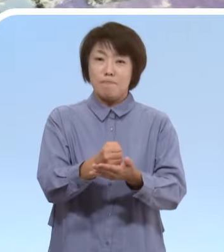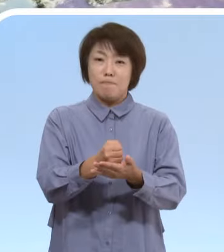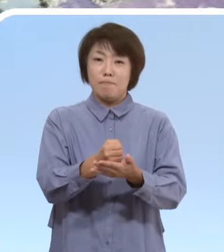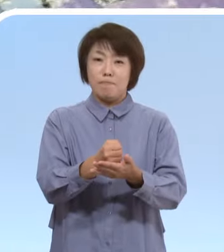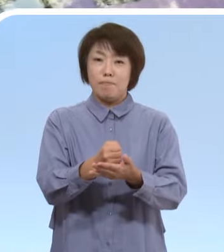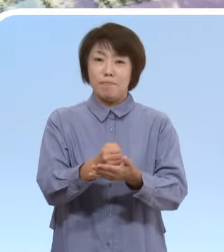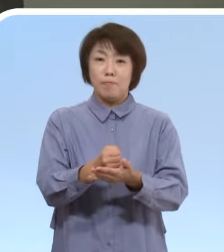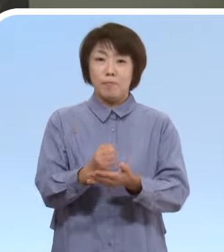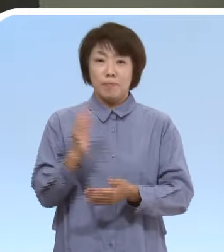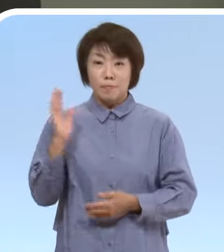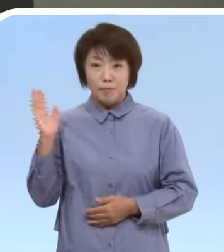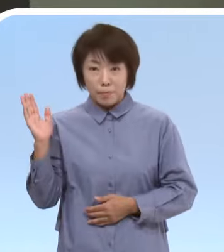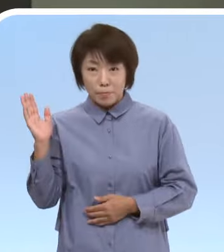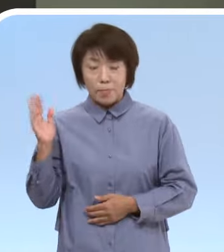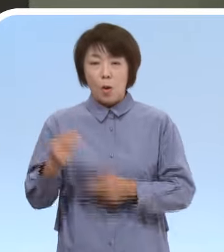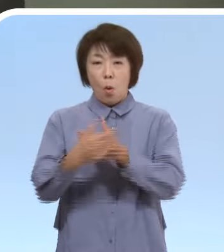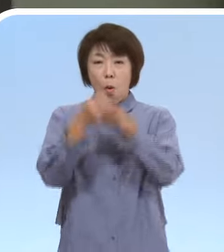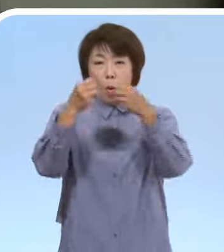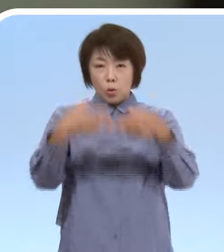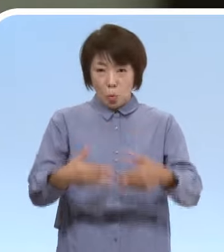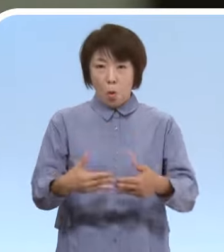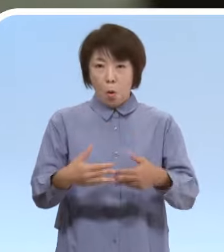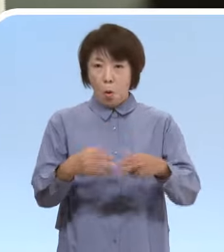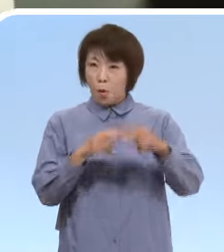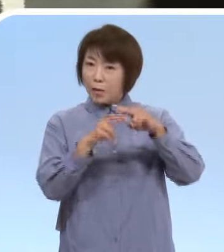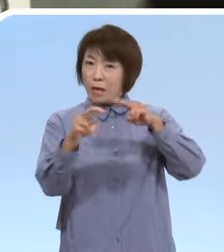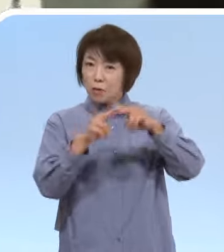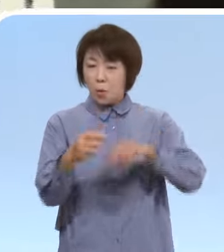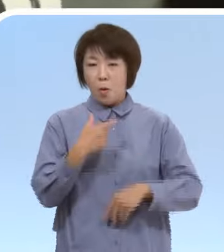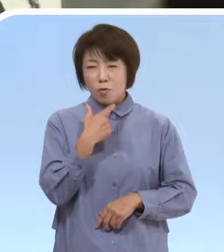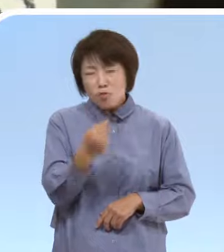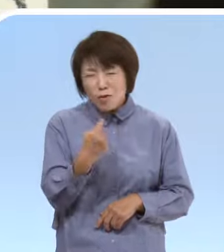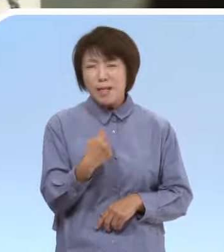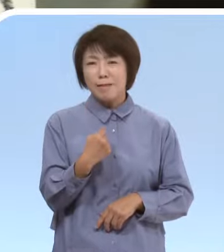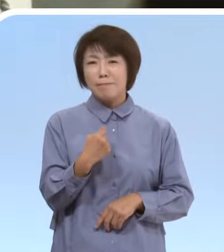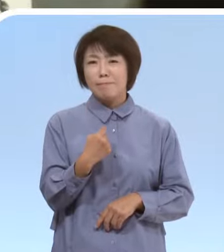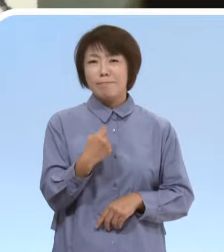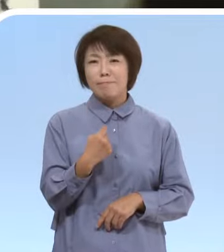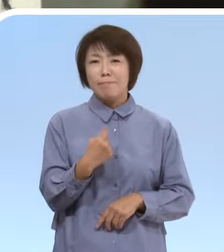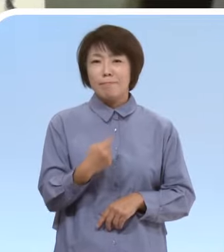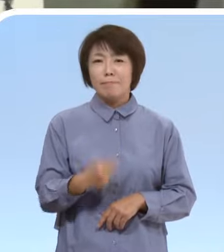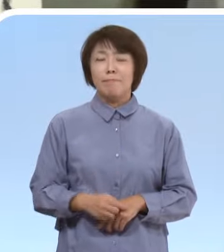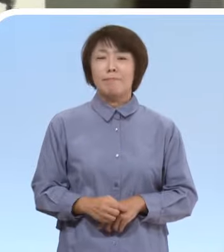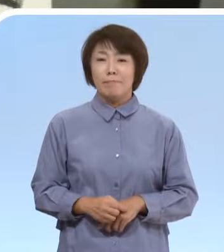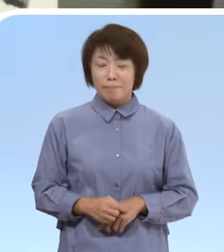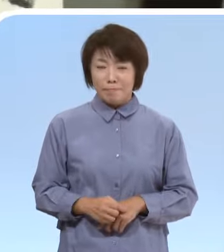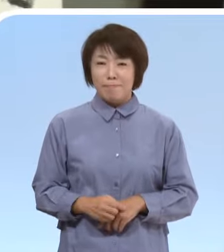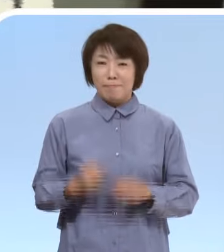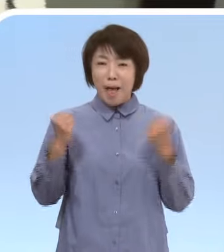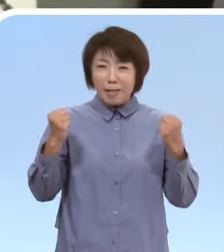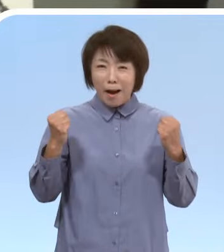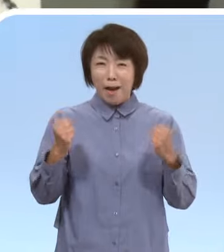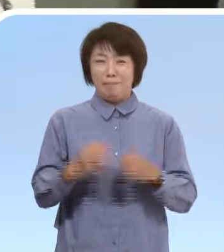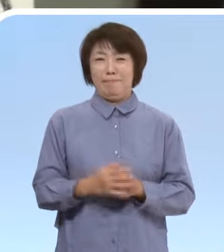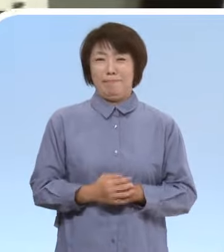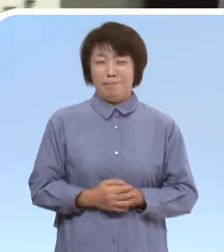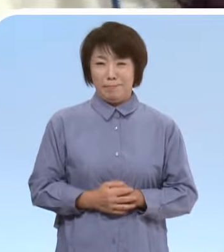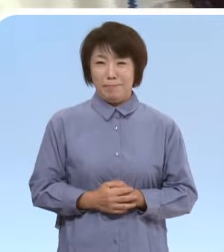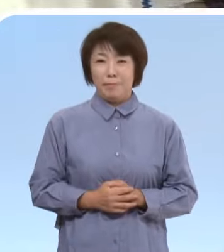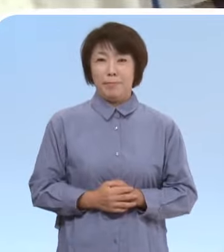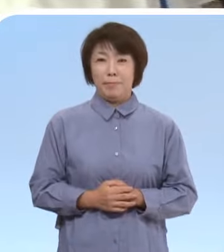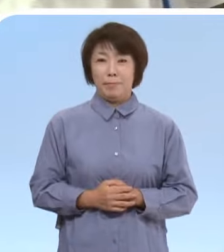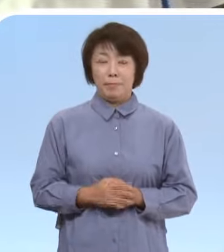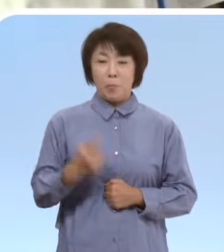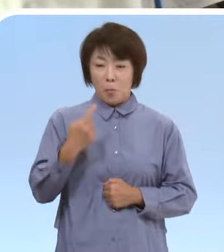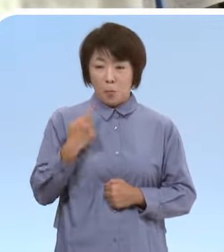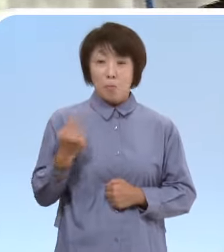成。 北条鉄道すっきゃでございます。 はい、出来上がりです。 遠